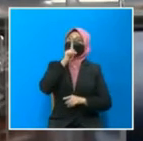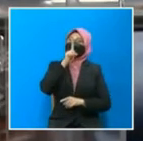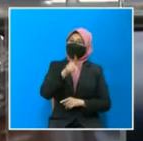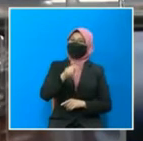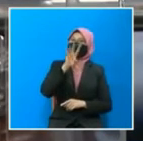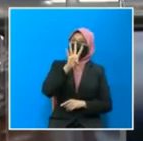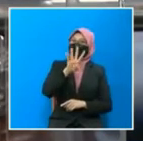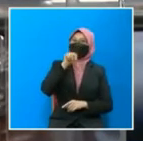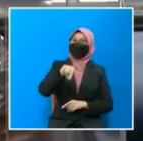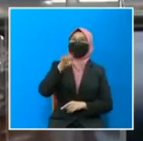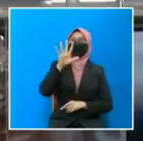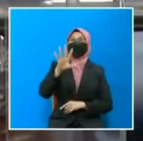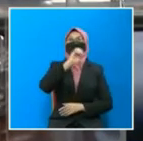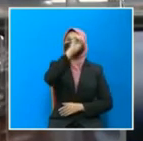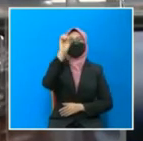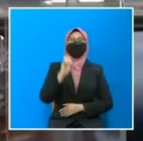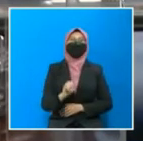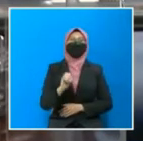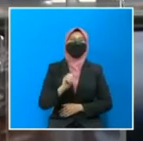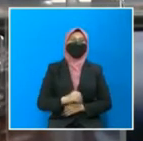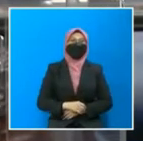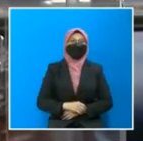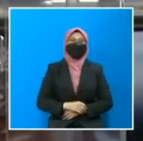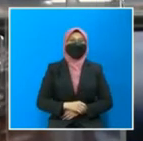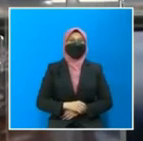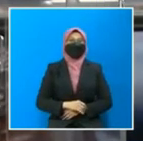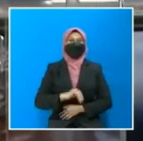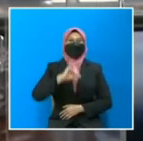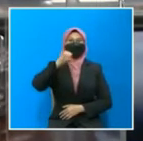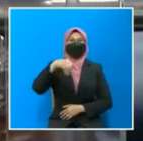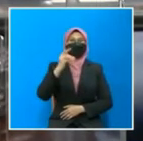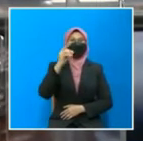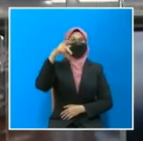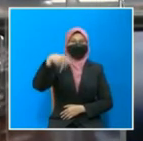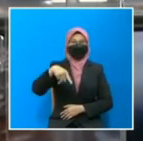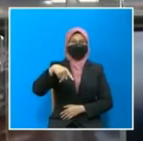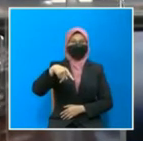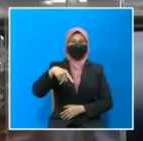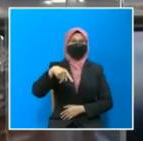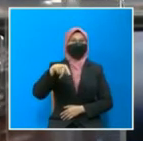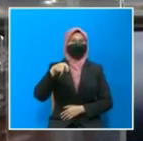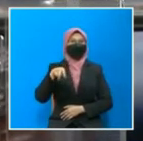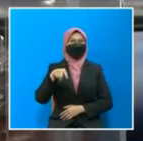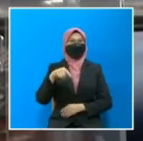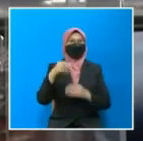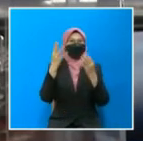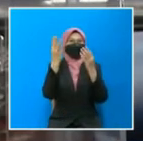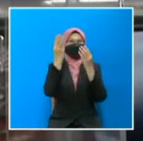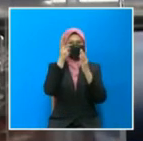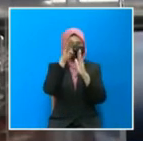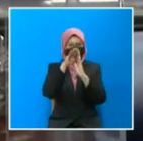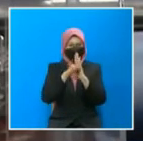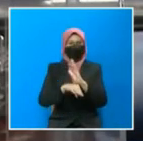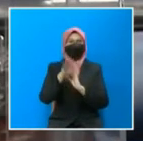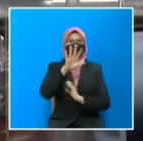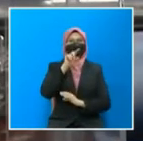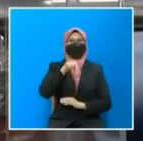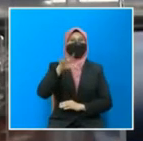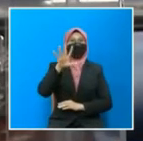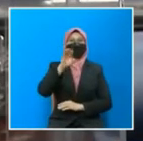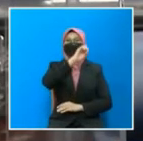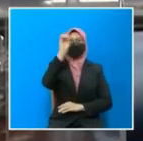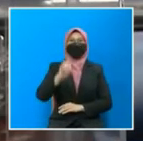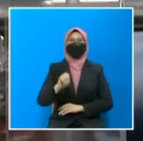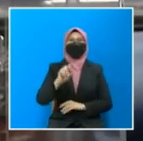adalah 4.5%. GDP dianggap akan susut sebanyak 5.5%,